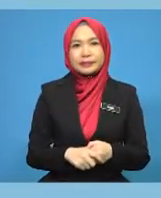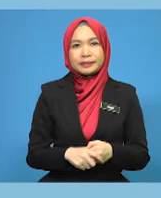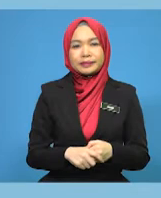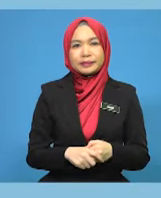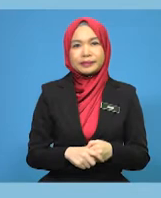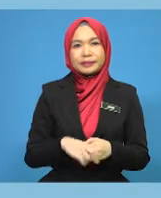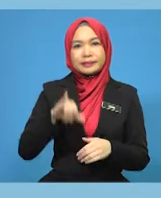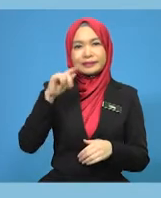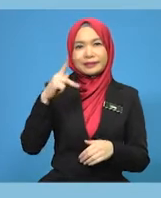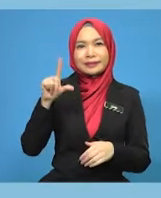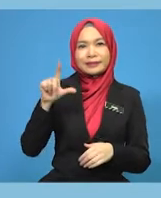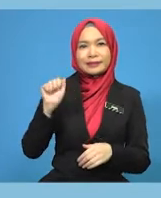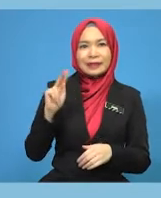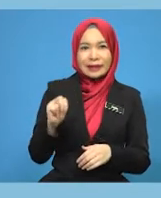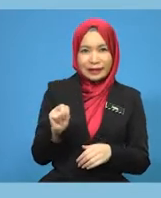pengiklanan,